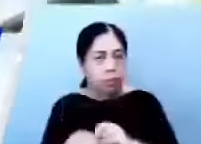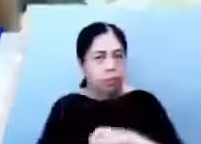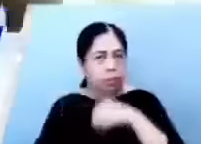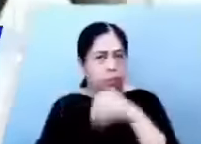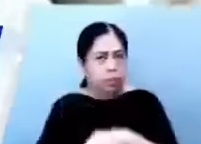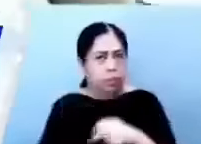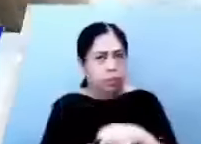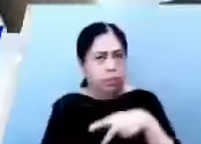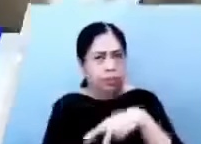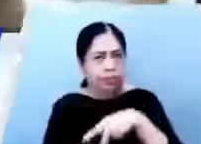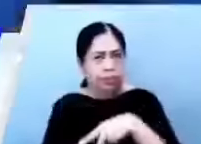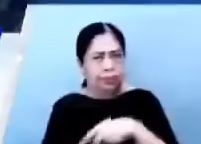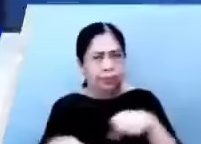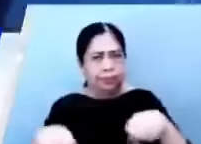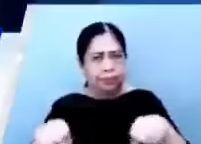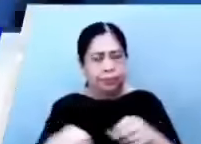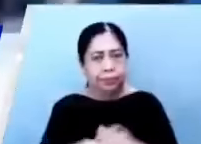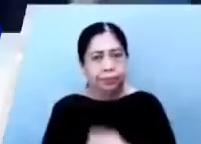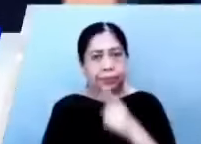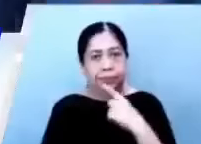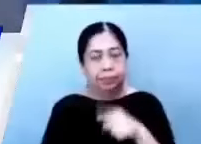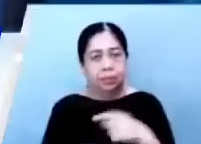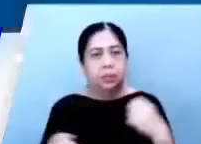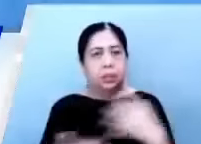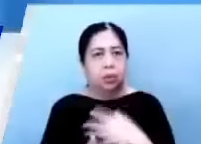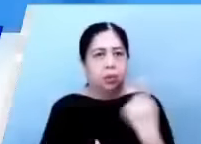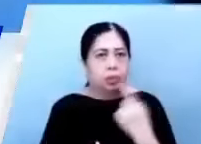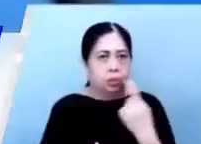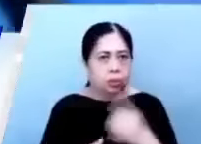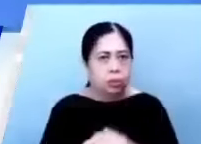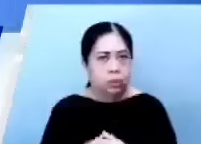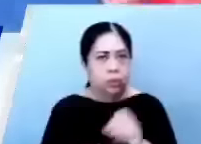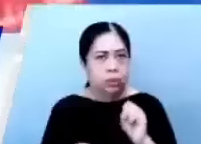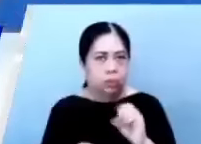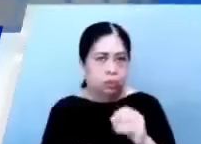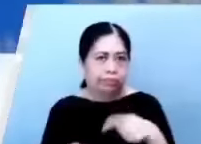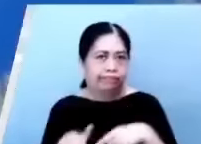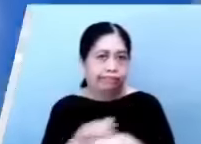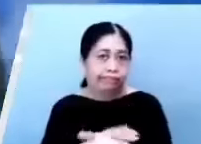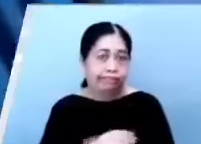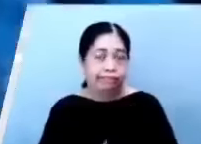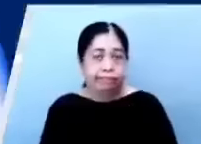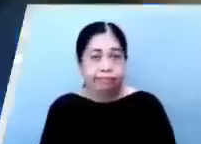angkas. Git naman ng rider na takot lang siya, kaya siya tumakas.